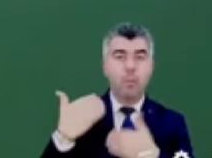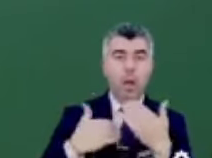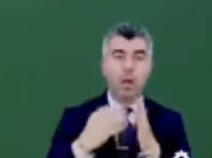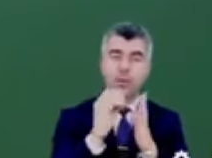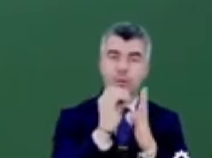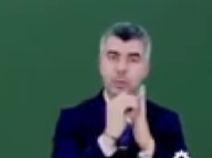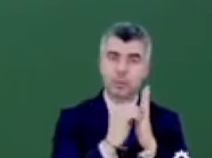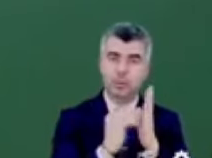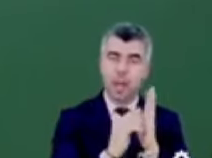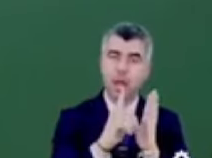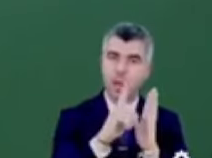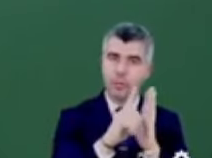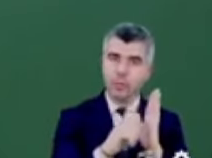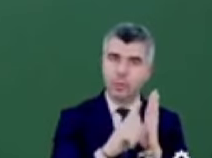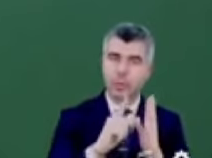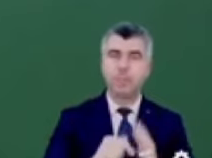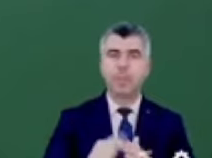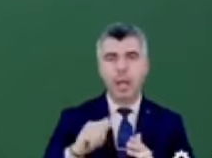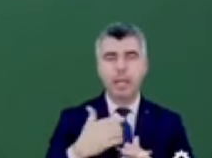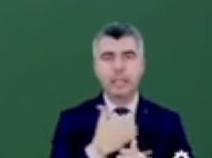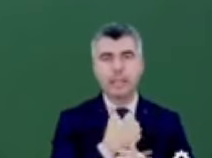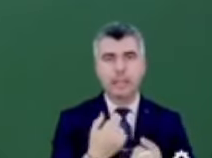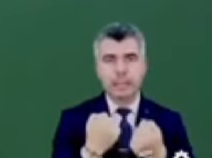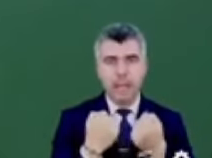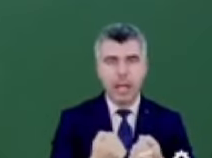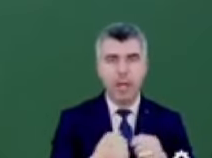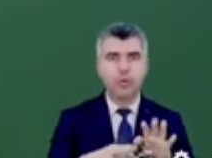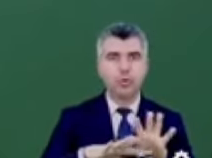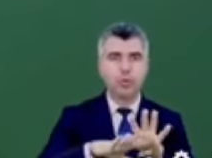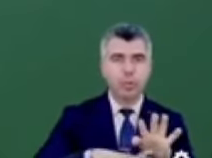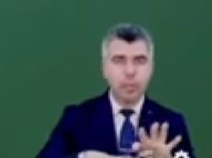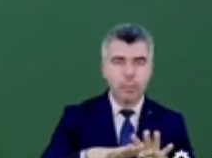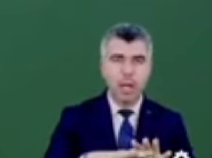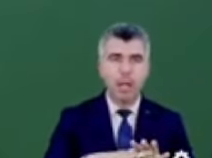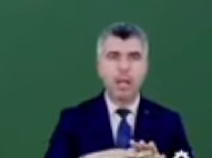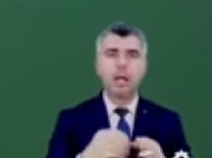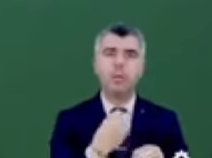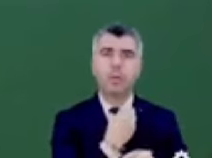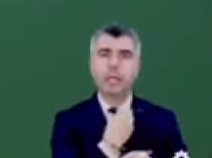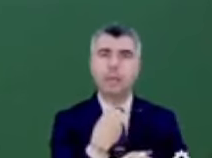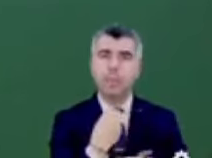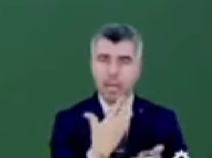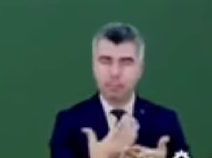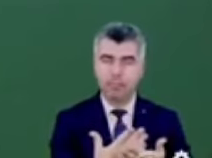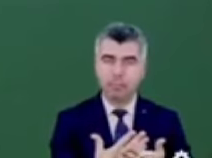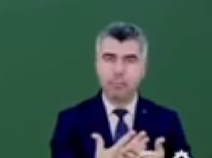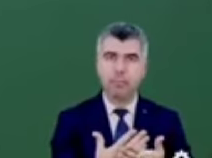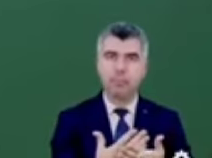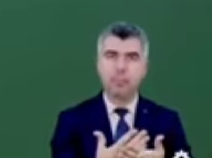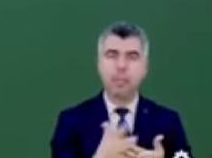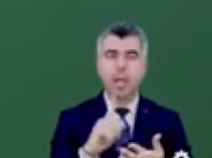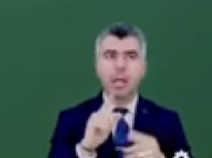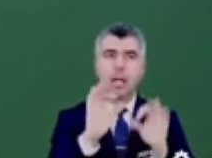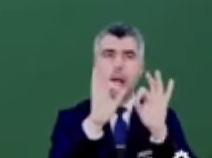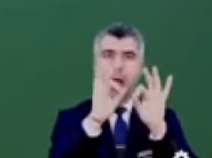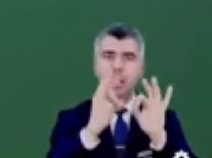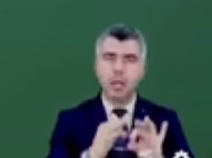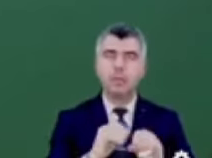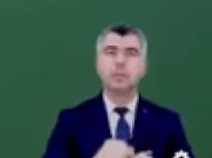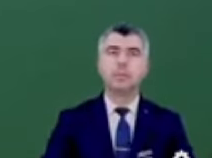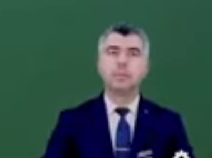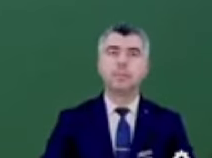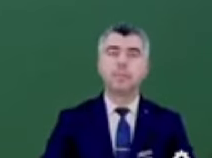في حقوق الاشخاص فضعيه اعاقه فيها الخدمات الصحيه فيها الخدمات اجتماعيه فيها الخدمات الشبه الطبيه عدد من الخدمات